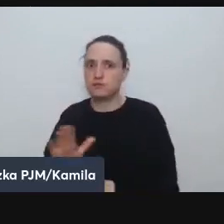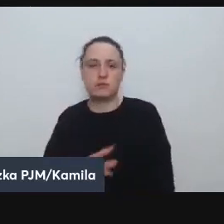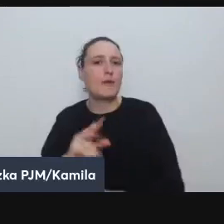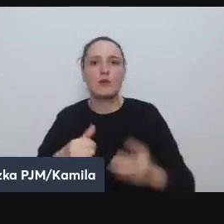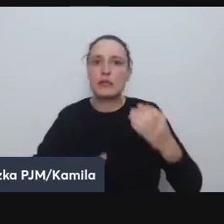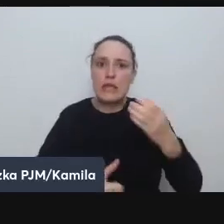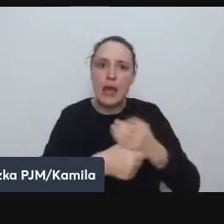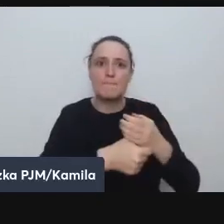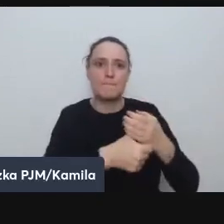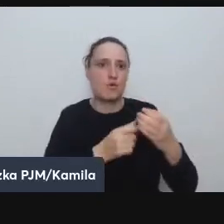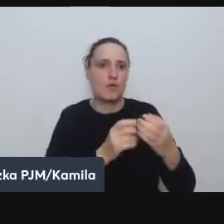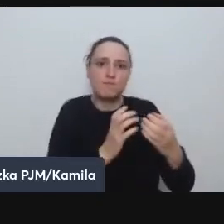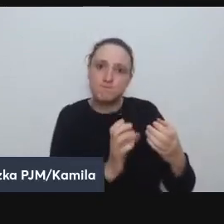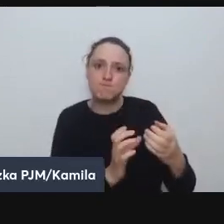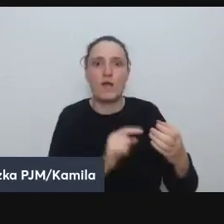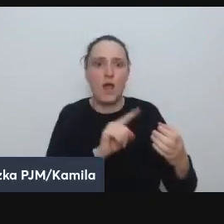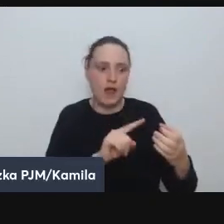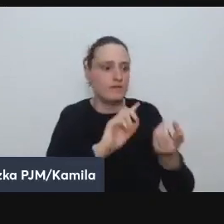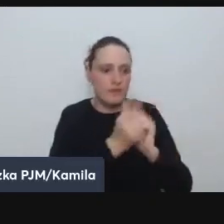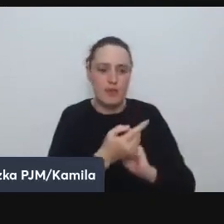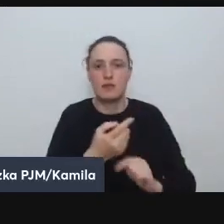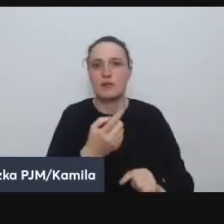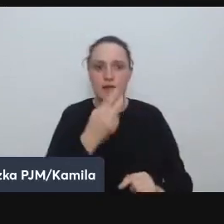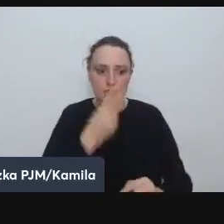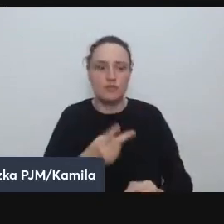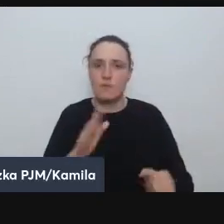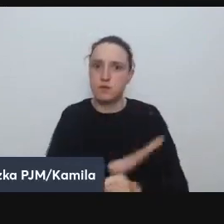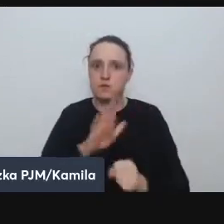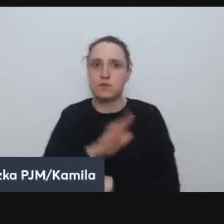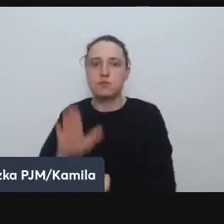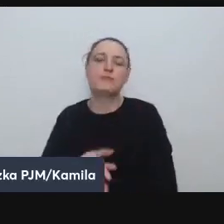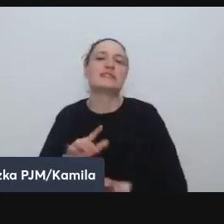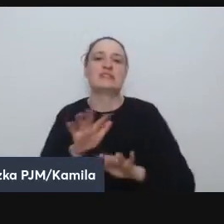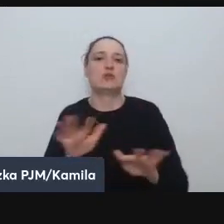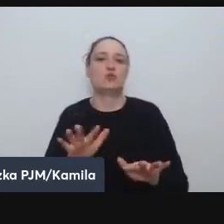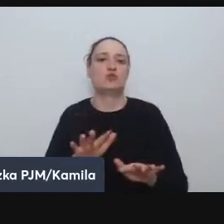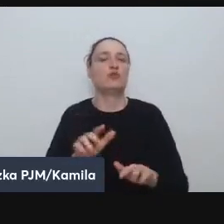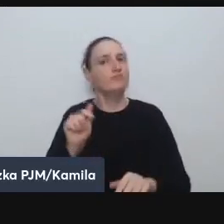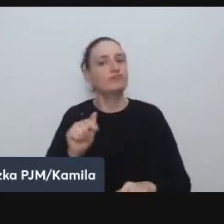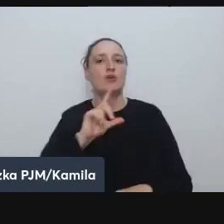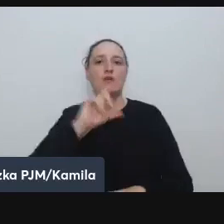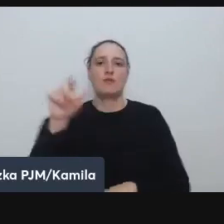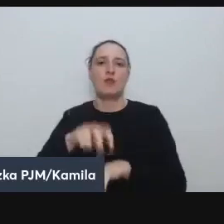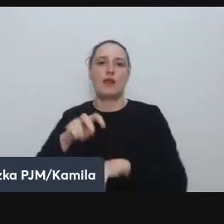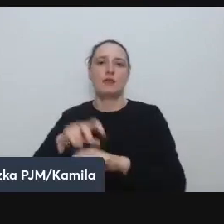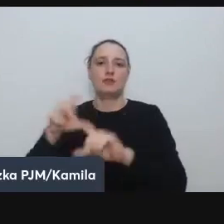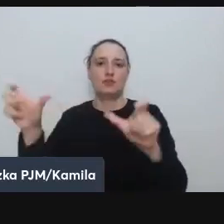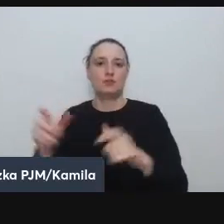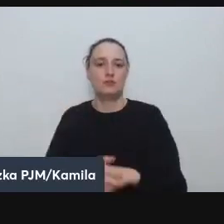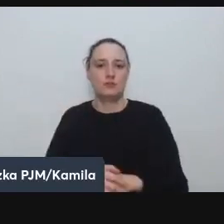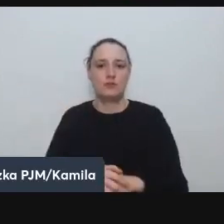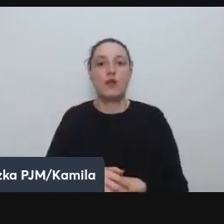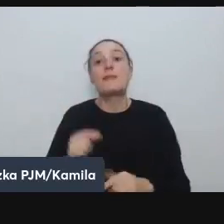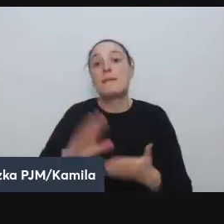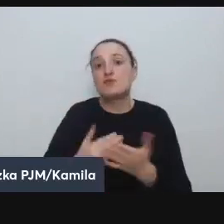są nie te najmniejsze i tak dalej, no to jest już za dużo i pójść i to, można po prostu w ten sposób też opowiedzieć, tak, wydaje mi